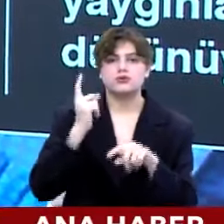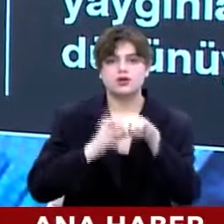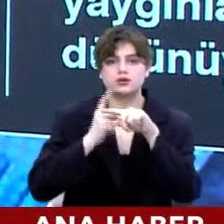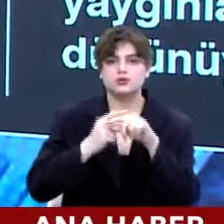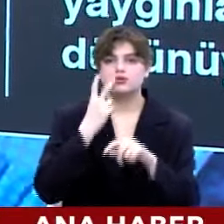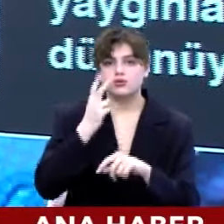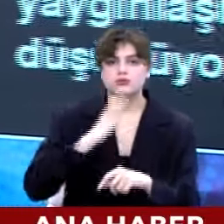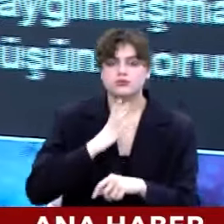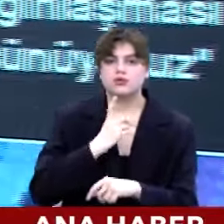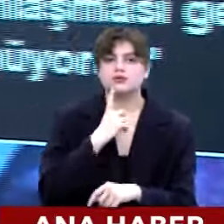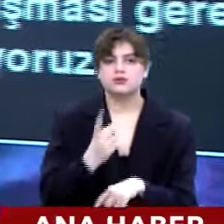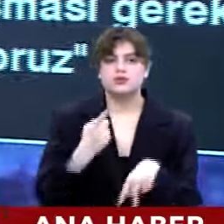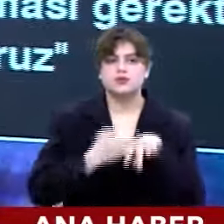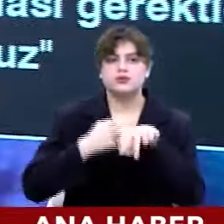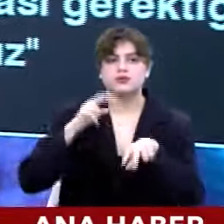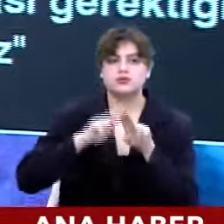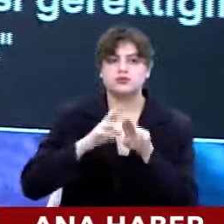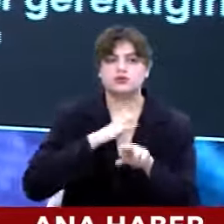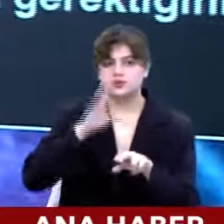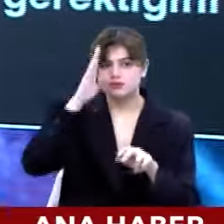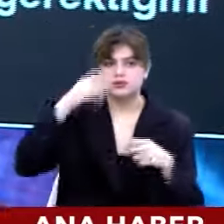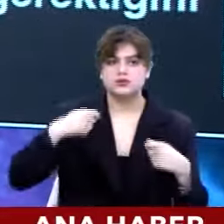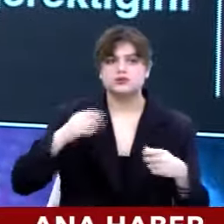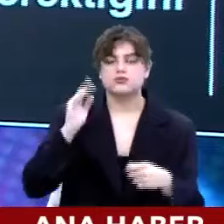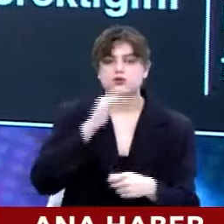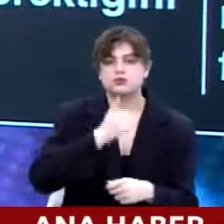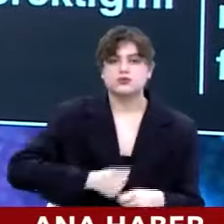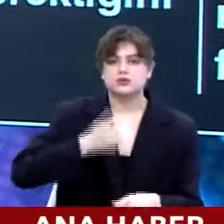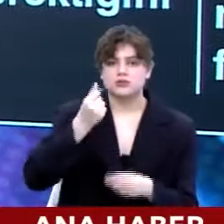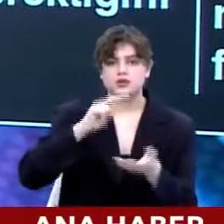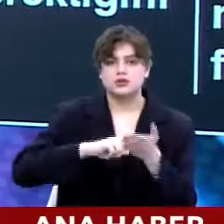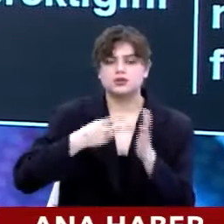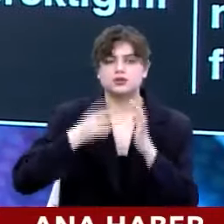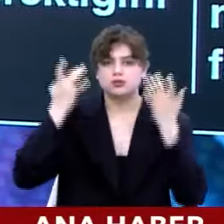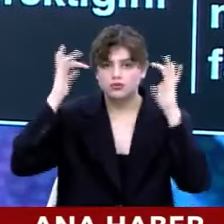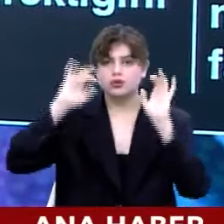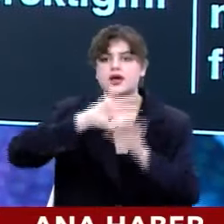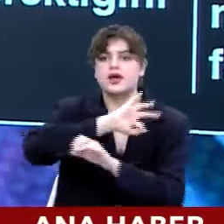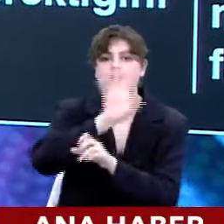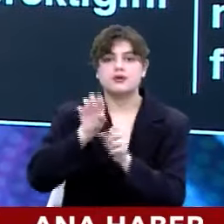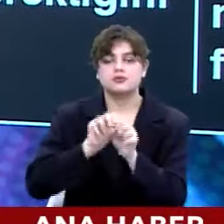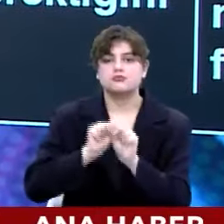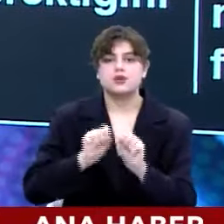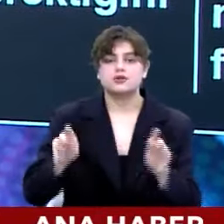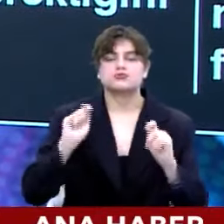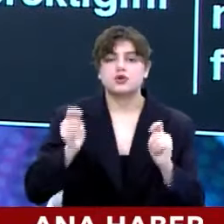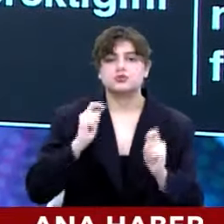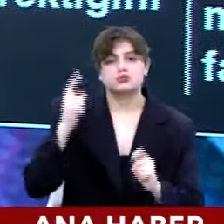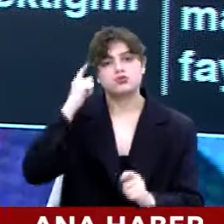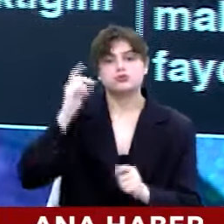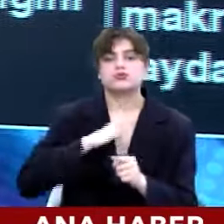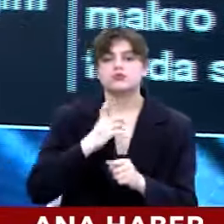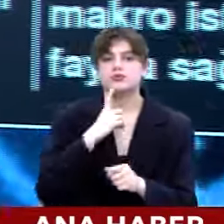verimliliği önceliyor. Ali Kopuz diyor ki İstanbul Ticaret Borsası Başkanı tasarruf kültürünün toplumun her kesiminde yaygınlaşması gerektiğini düşünüyoruz.